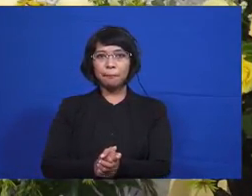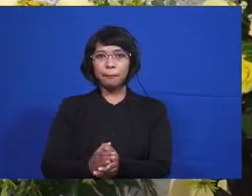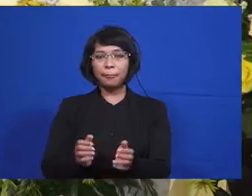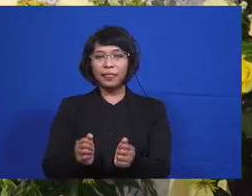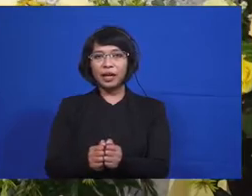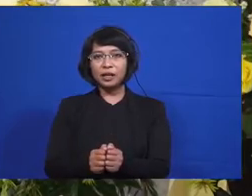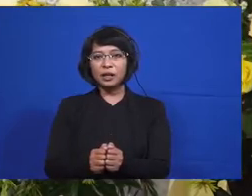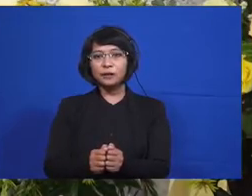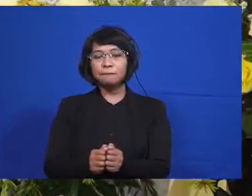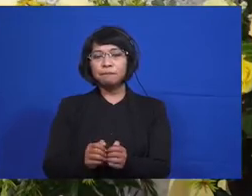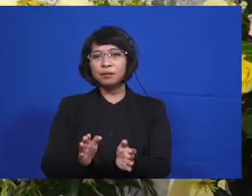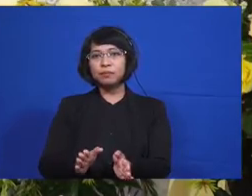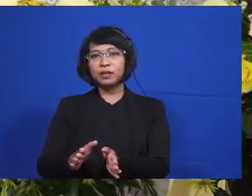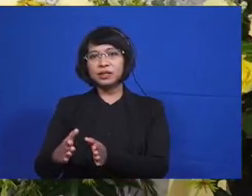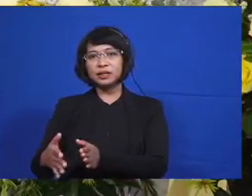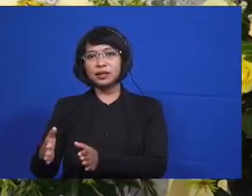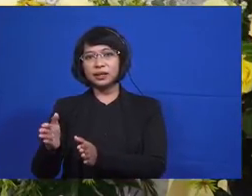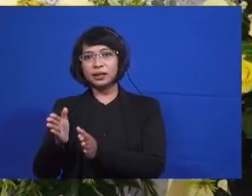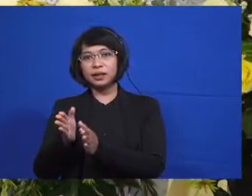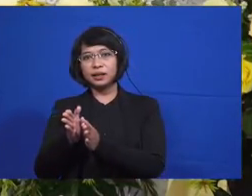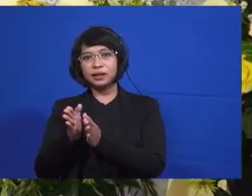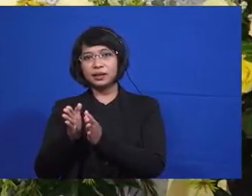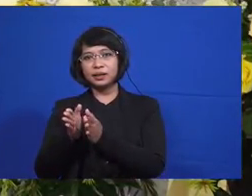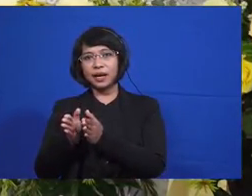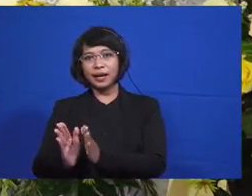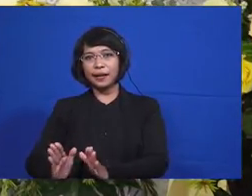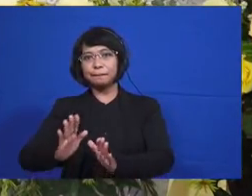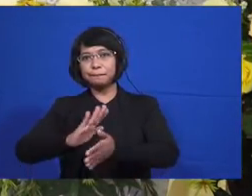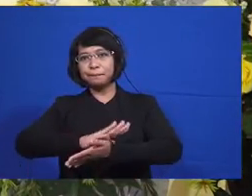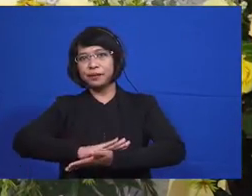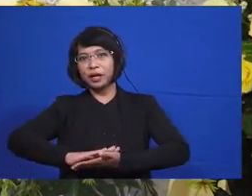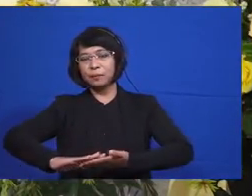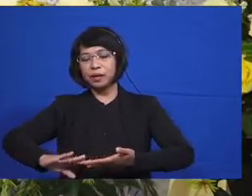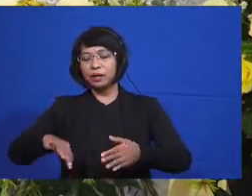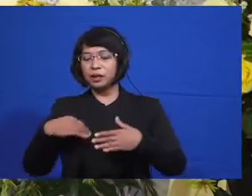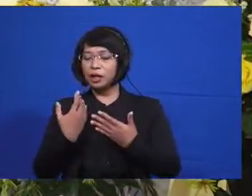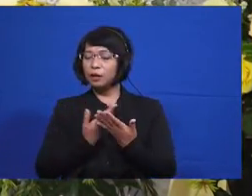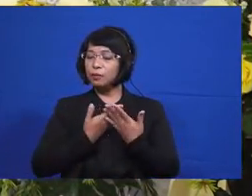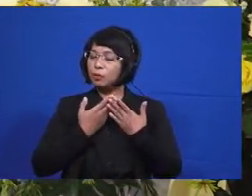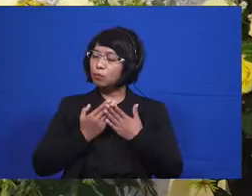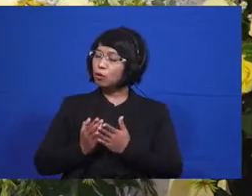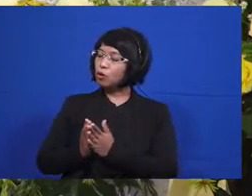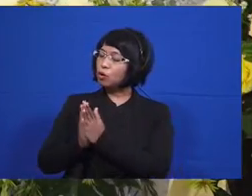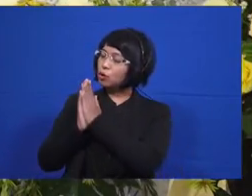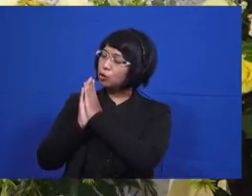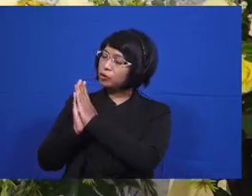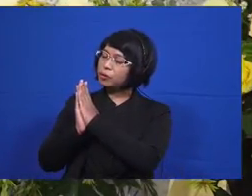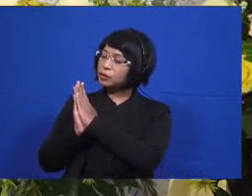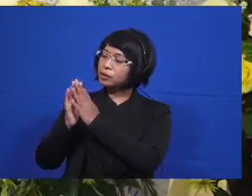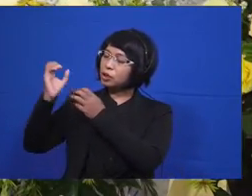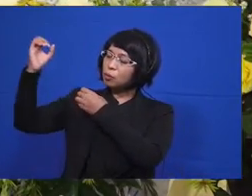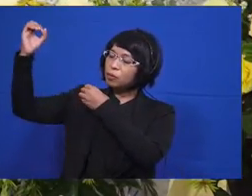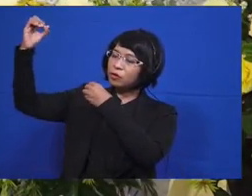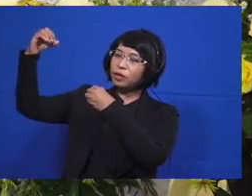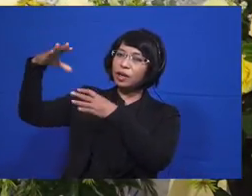dan beristirahat dalam damai. Kami mohon Tuhan supaya Engkau menganugerahkan tempat yang